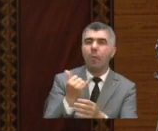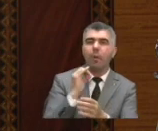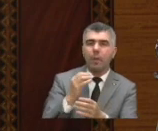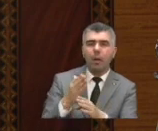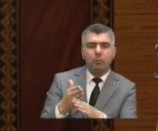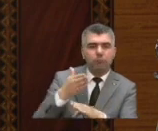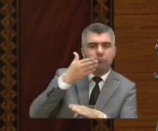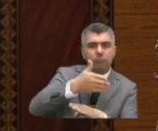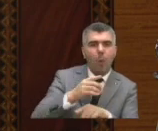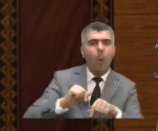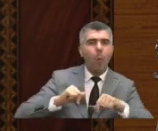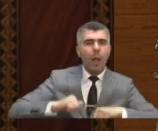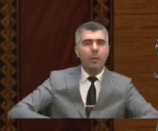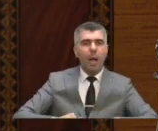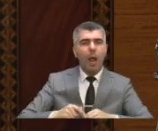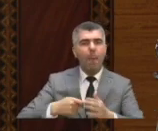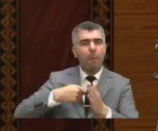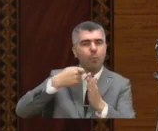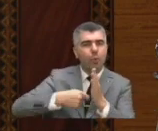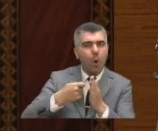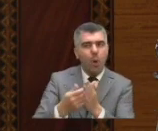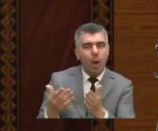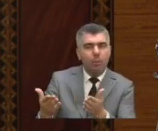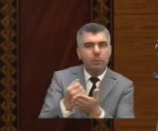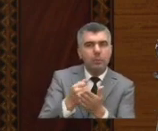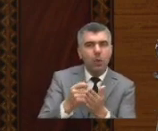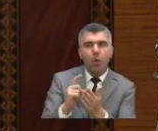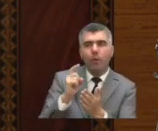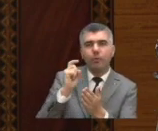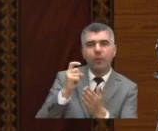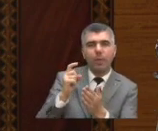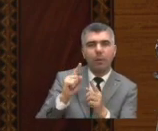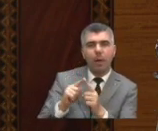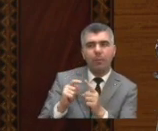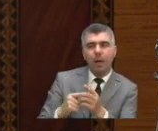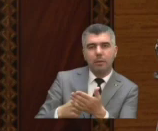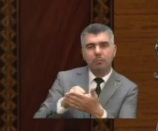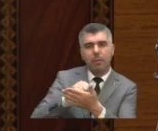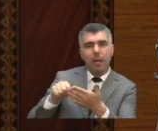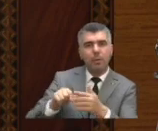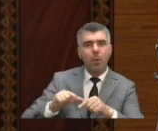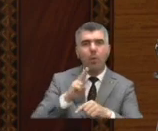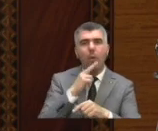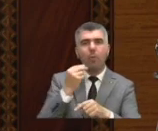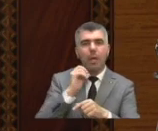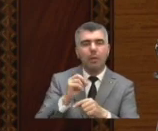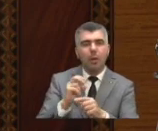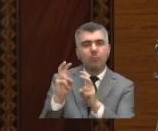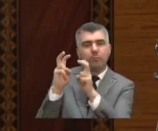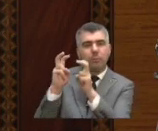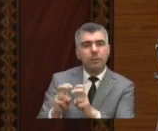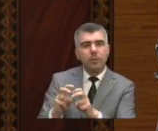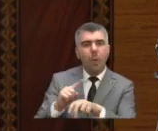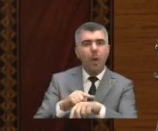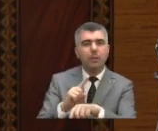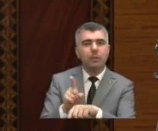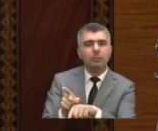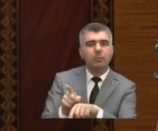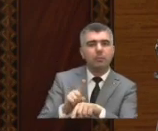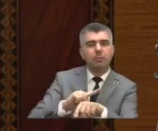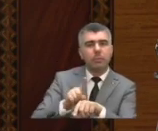العموميه وتقليص اجال الاداء كما تولي الحكومه من خلال مشروع قانون الماليه لسنه